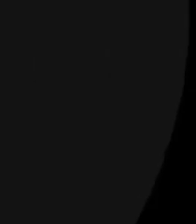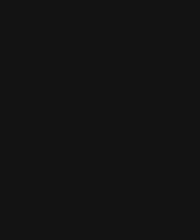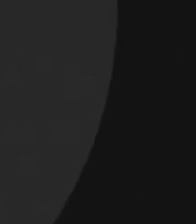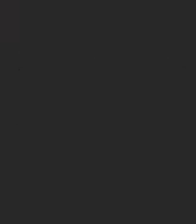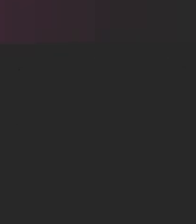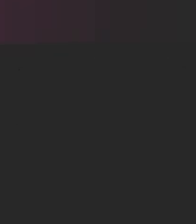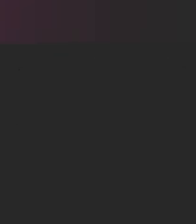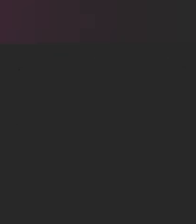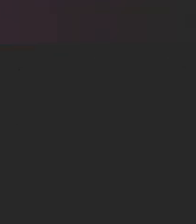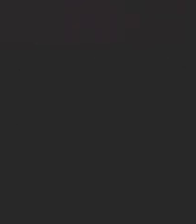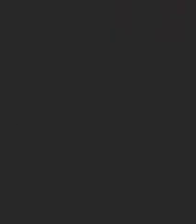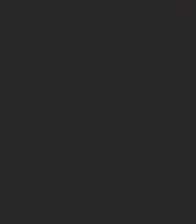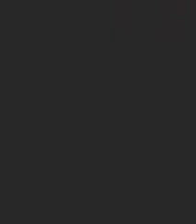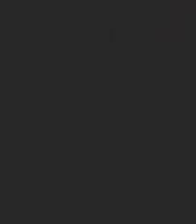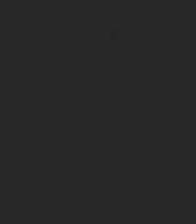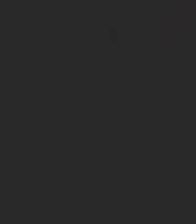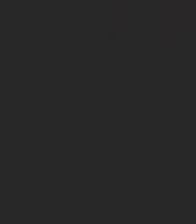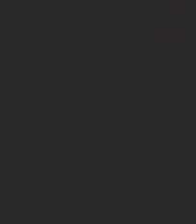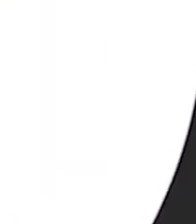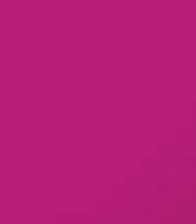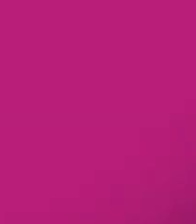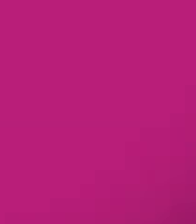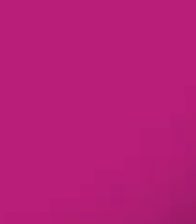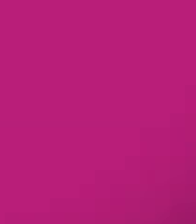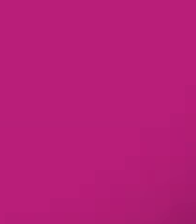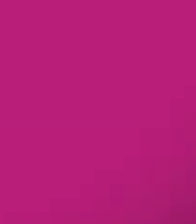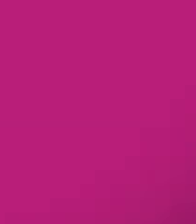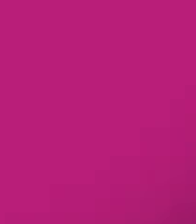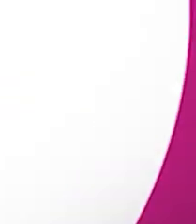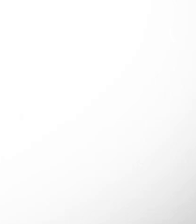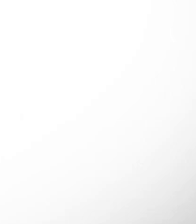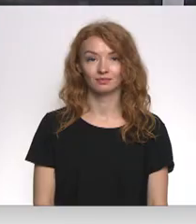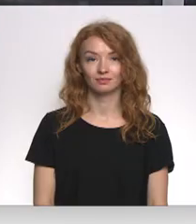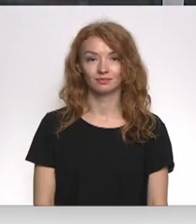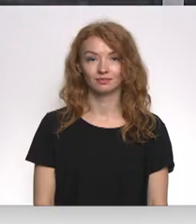Re! Viss ēters ir te!